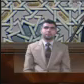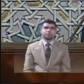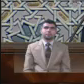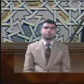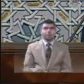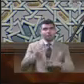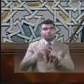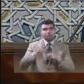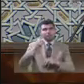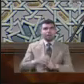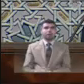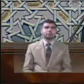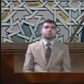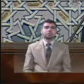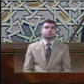بسم الله الرحمن الرحيم.